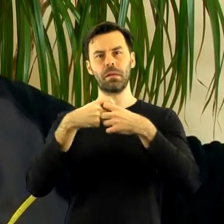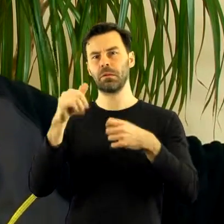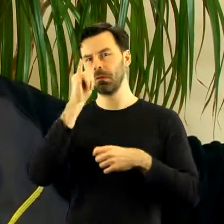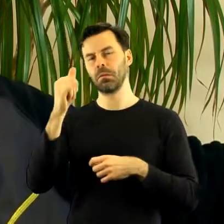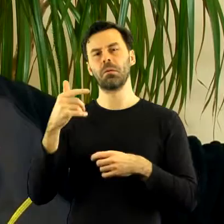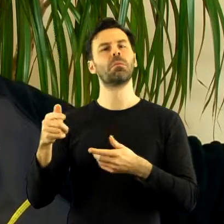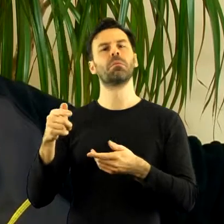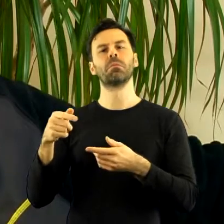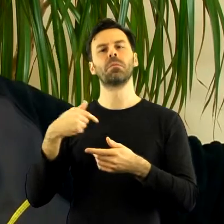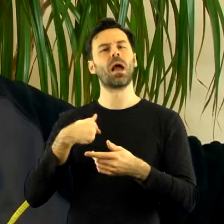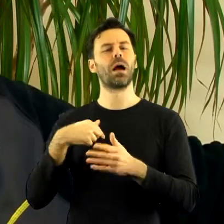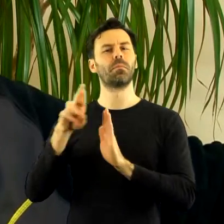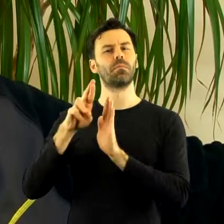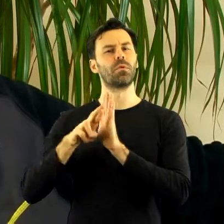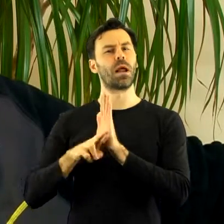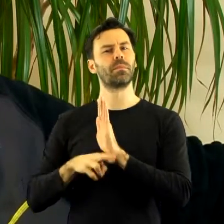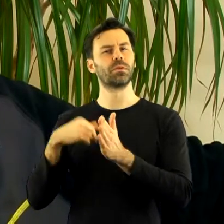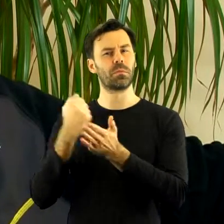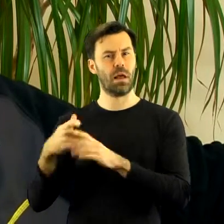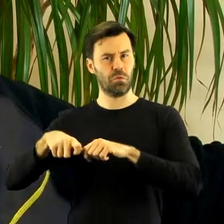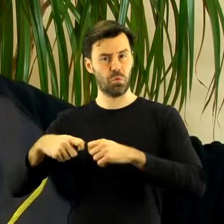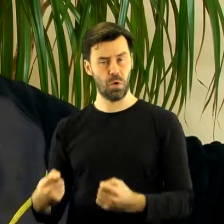bo tam naruszamy tym samym